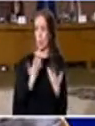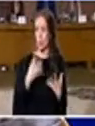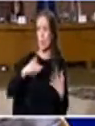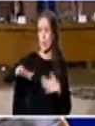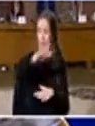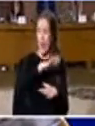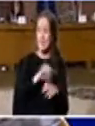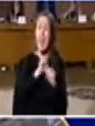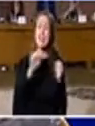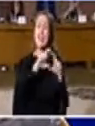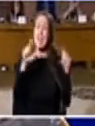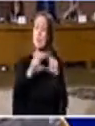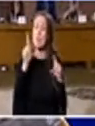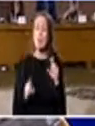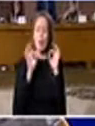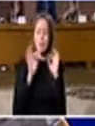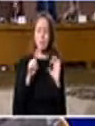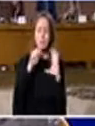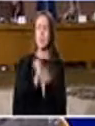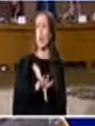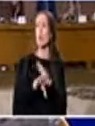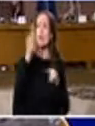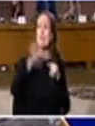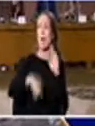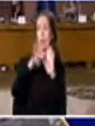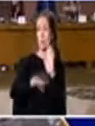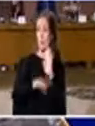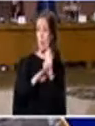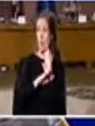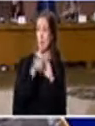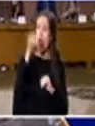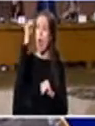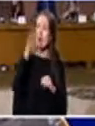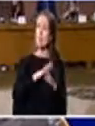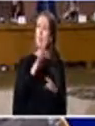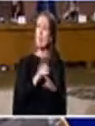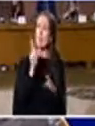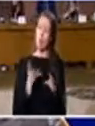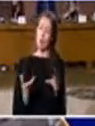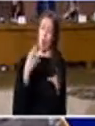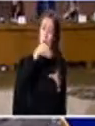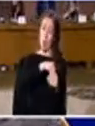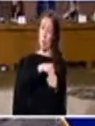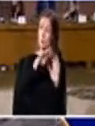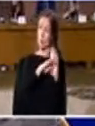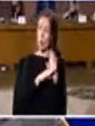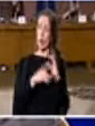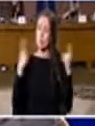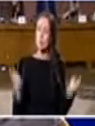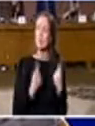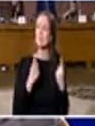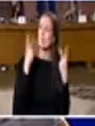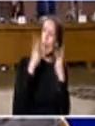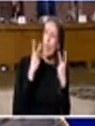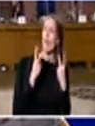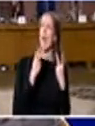moraju striktno da sprovode politiku zabrane diskriminacije, a obrazovni sistem mora da uvrsti u svoj program rada promovisanje tolerancije